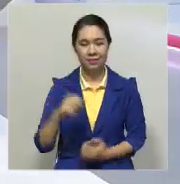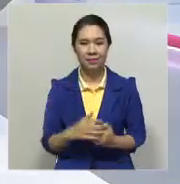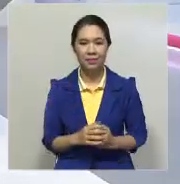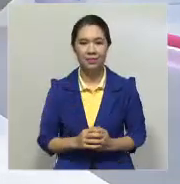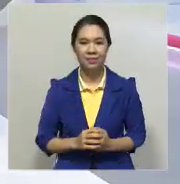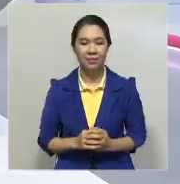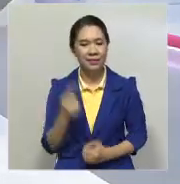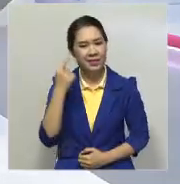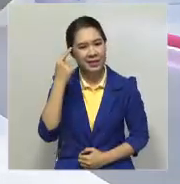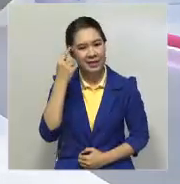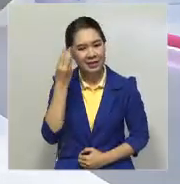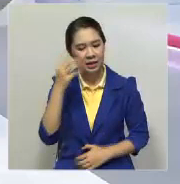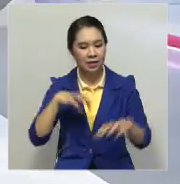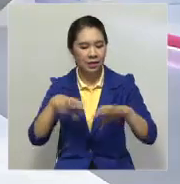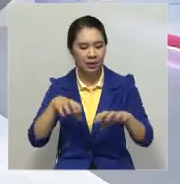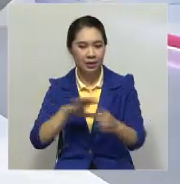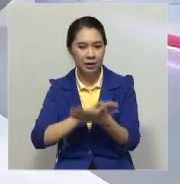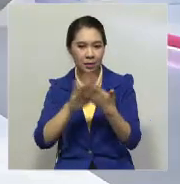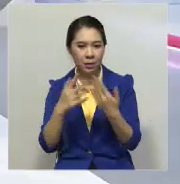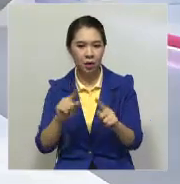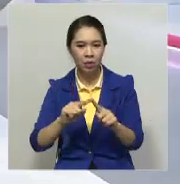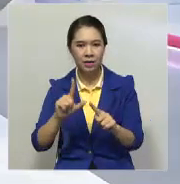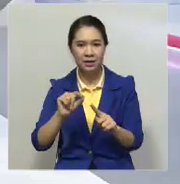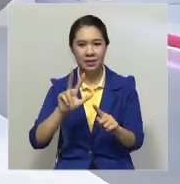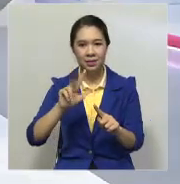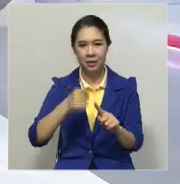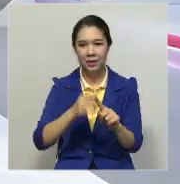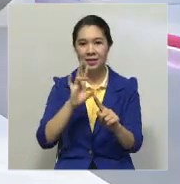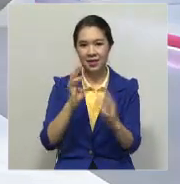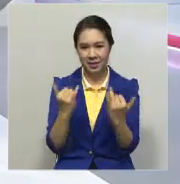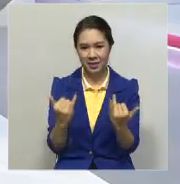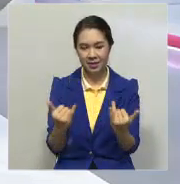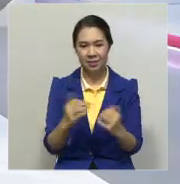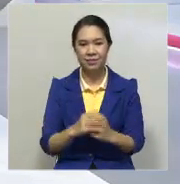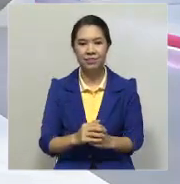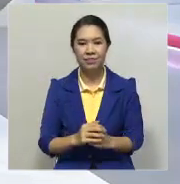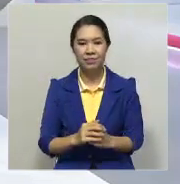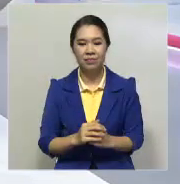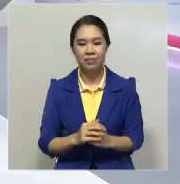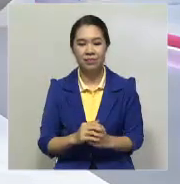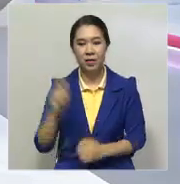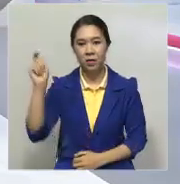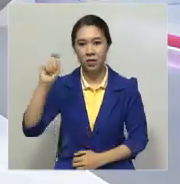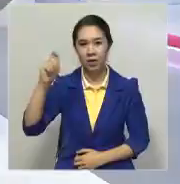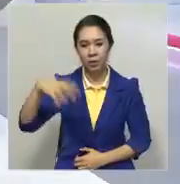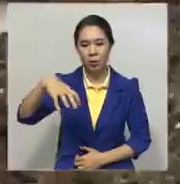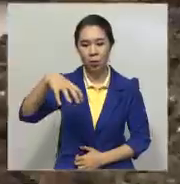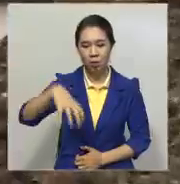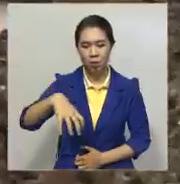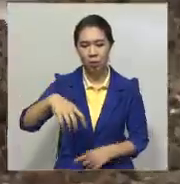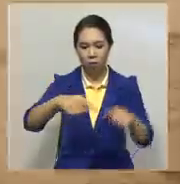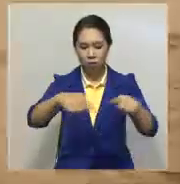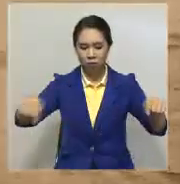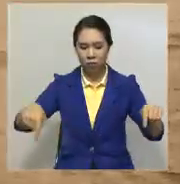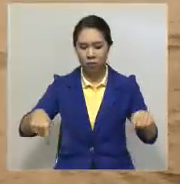รังกูรคาดว่าจะเสร็จสมบูรณ์ค่ะในวันที่23กรกฎาคมนี้ค่ะบริเวณโดยรอบท้องสนามหลวงถูกปรับปรุงภู